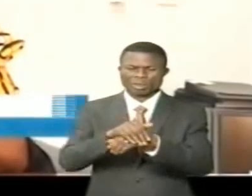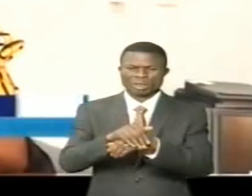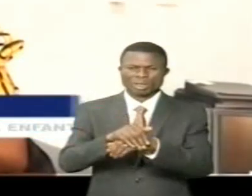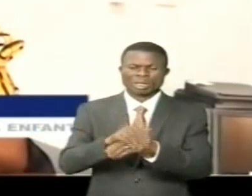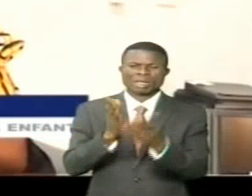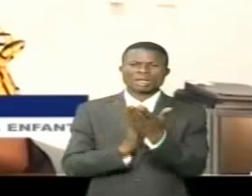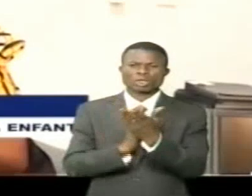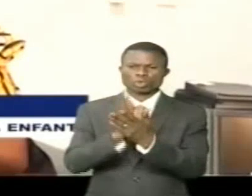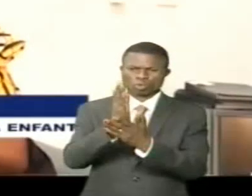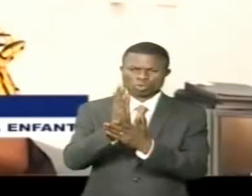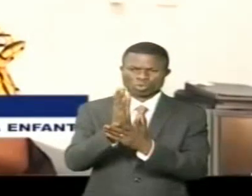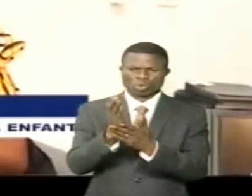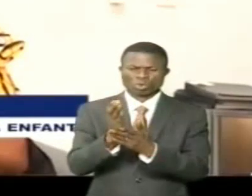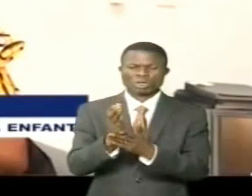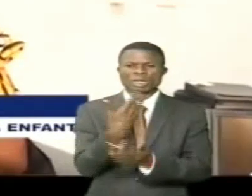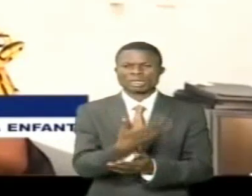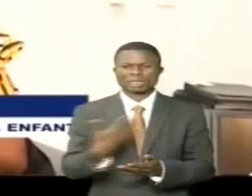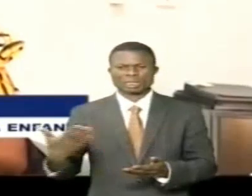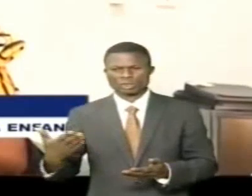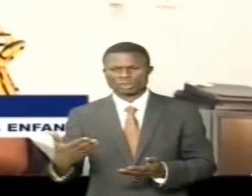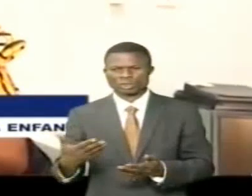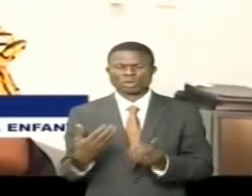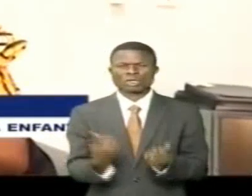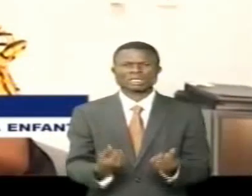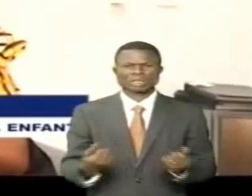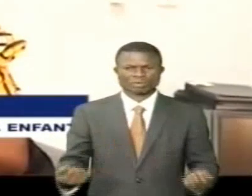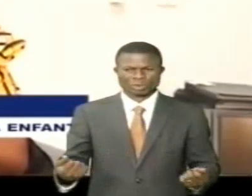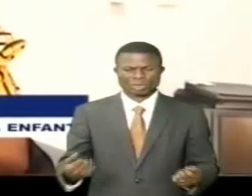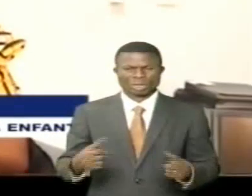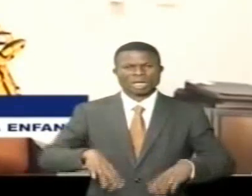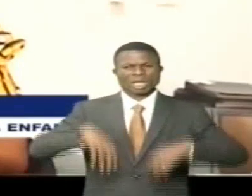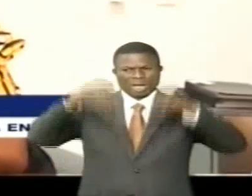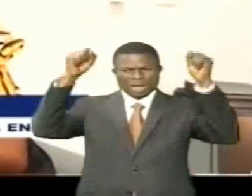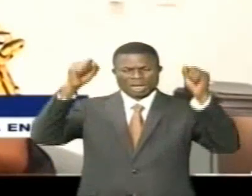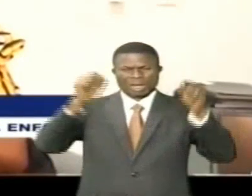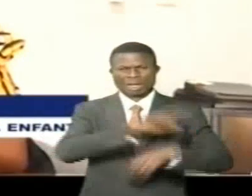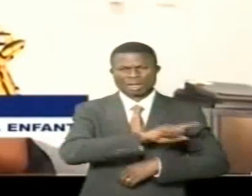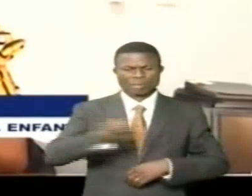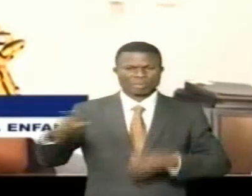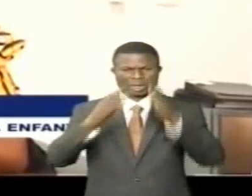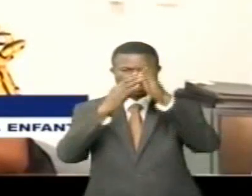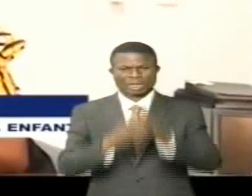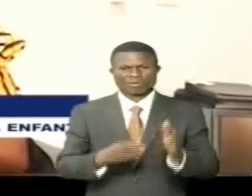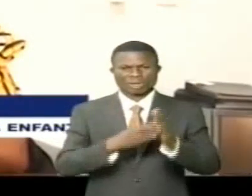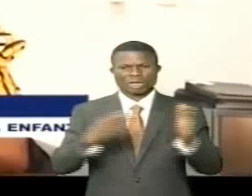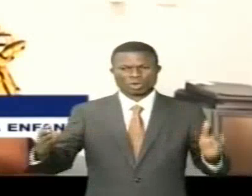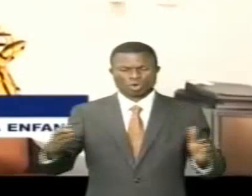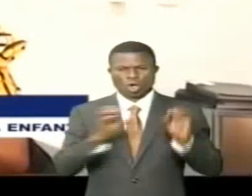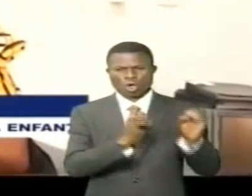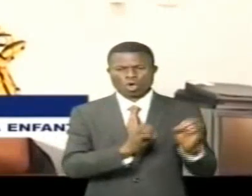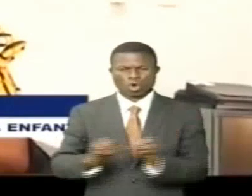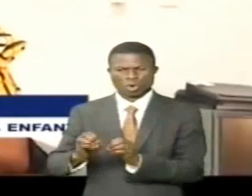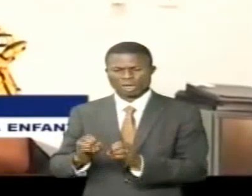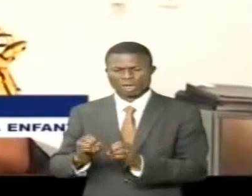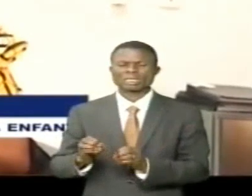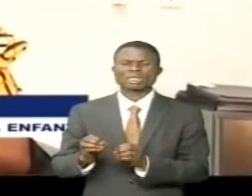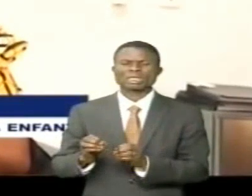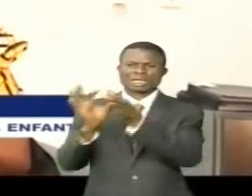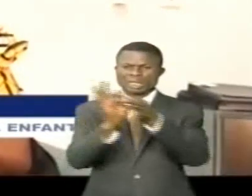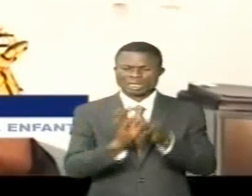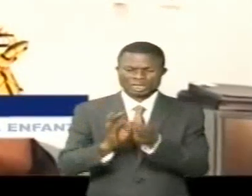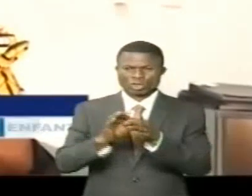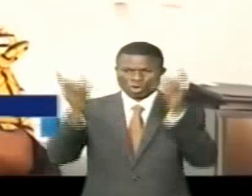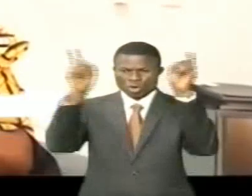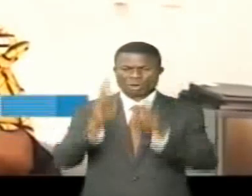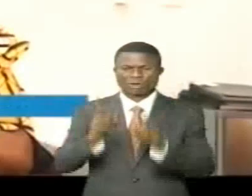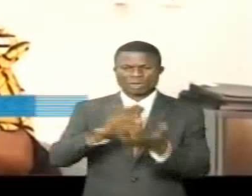droits et bien-être de l'enfant, adoptée en 1990 par l'Organisation de l'Union africaine, devenue par la suite